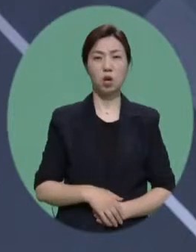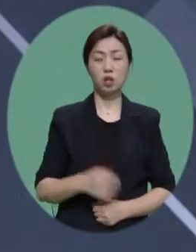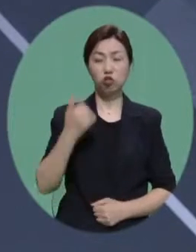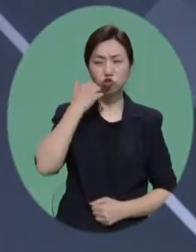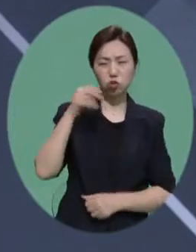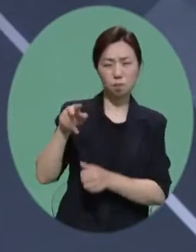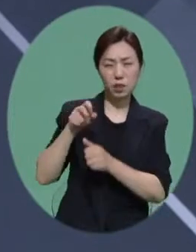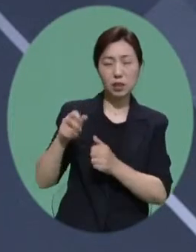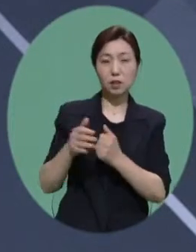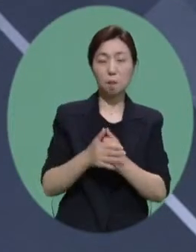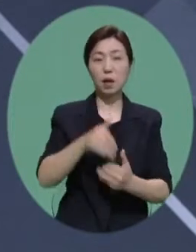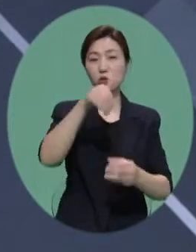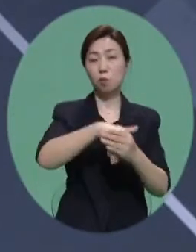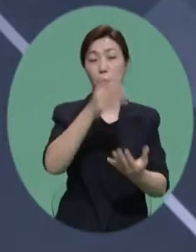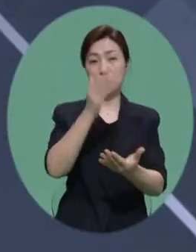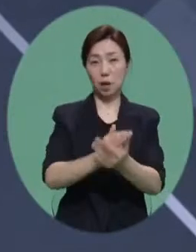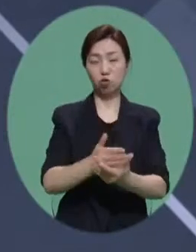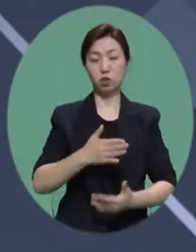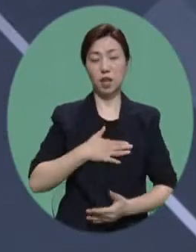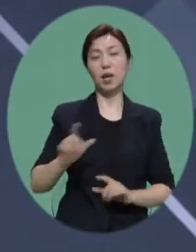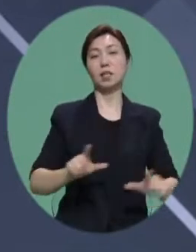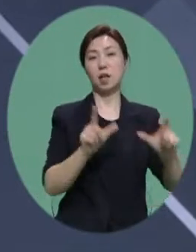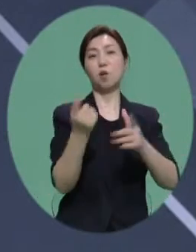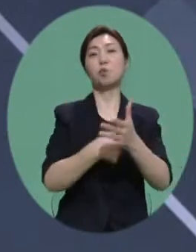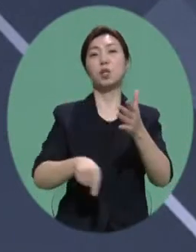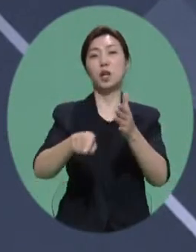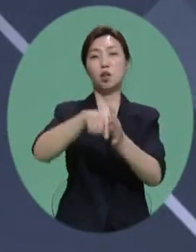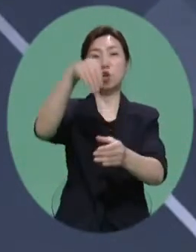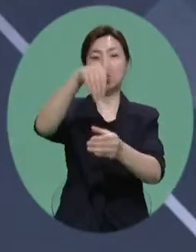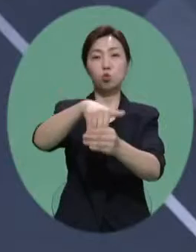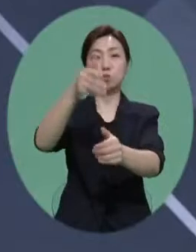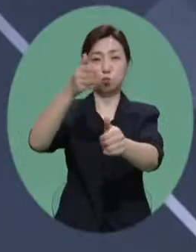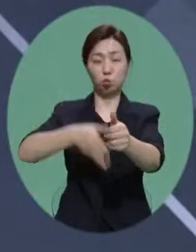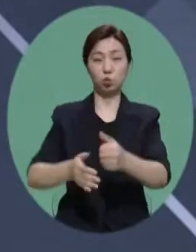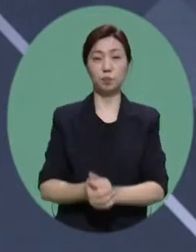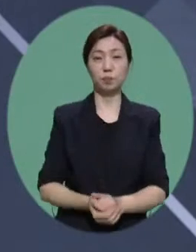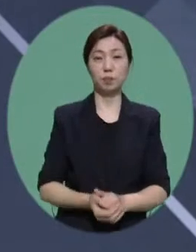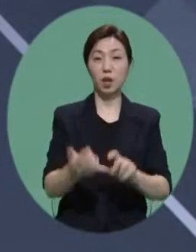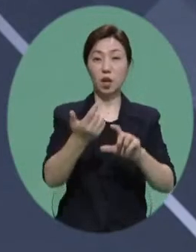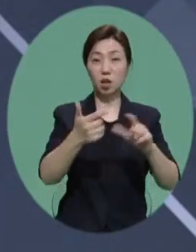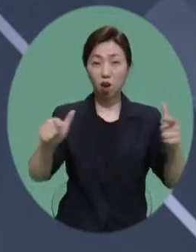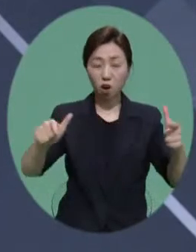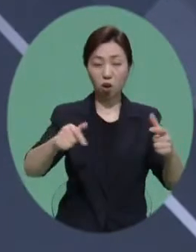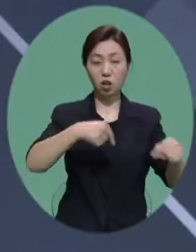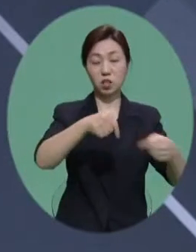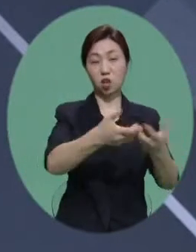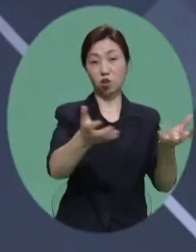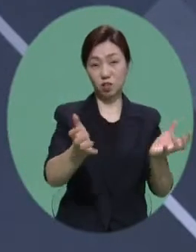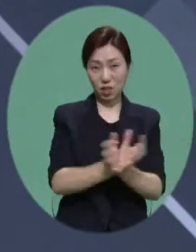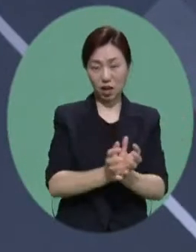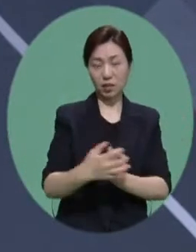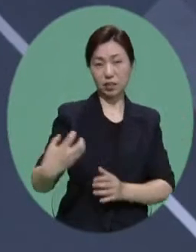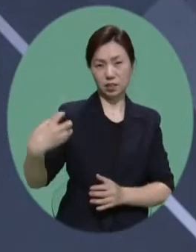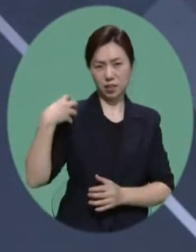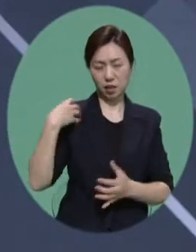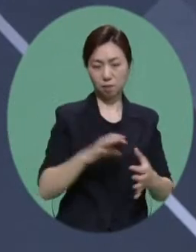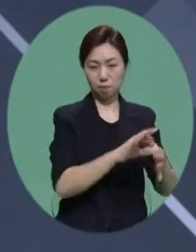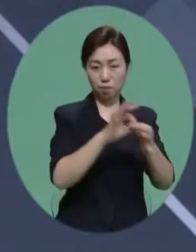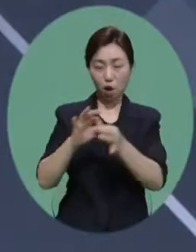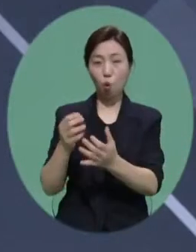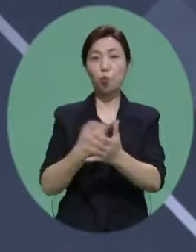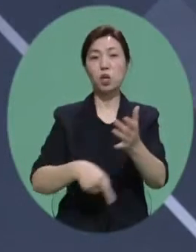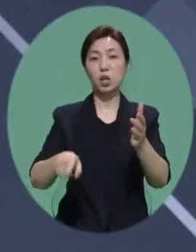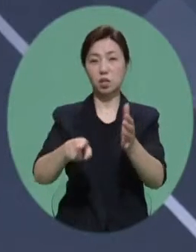위해서 투표해 주시기 바랍니다 아 다당제 에 채 김현정 으로 가기 위해서는